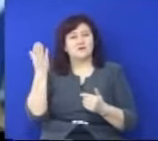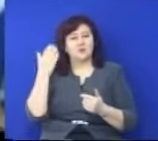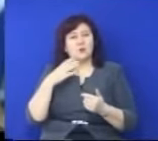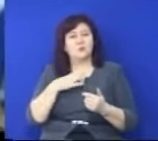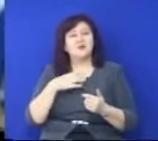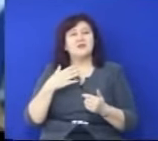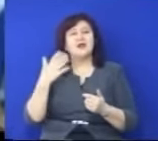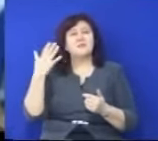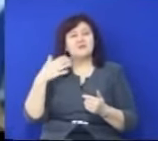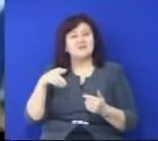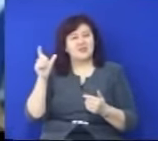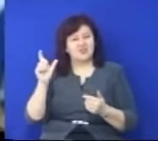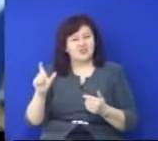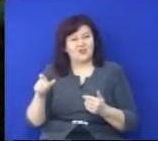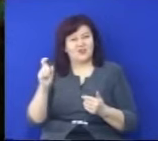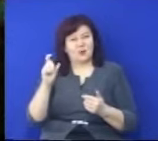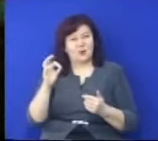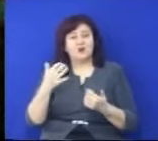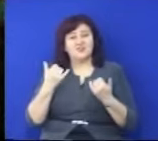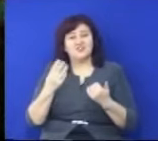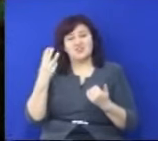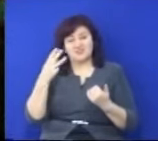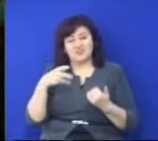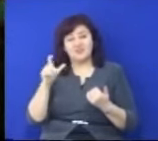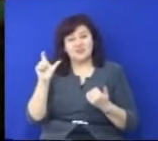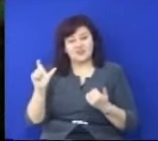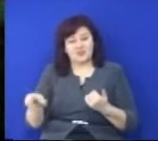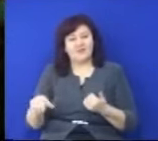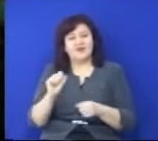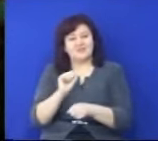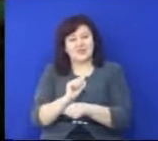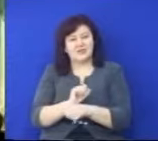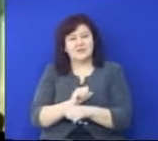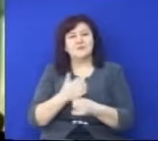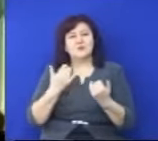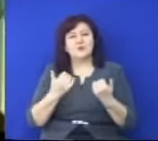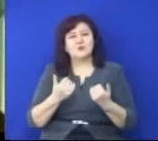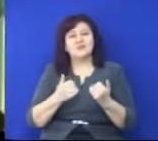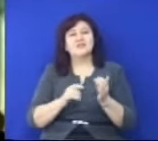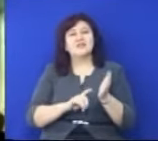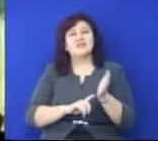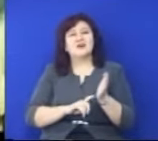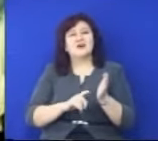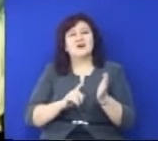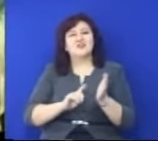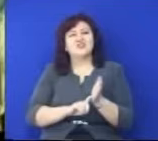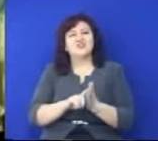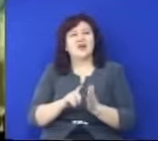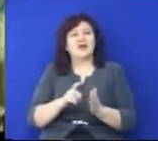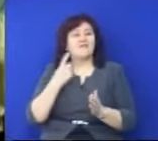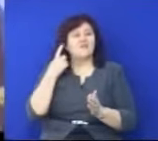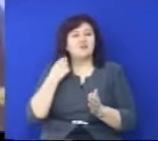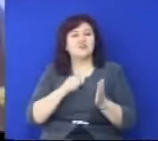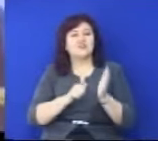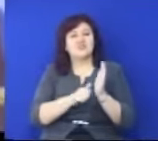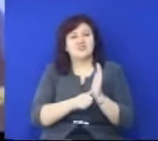бұл дәстүрді 30 адам жалғастырып келеді. Музыкалық ұжымның жас ерекшеліктері 60 пен 82 жас аралығында. Соғыс жылдарына